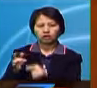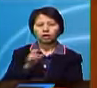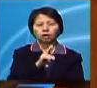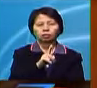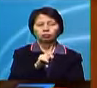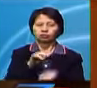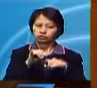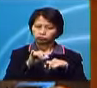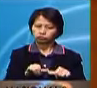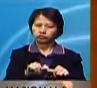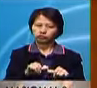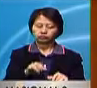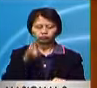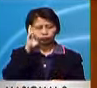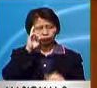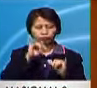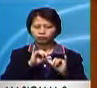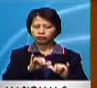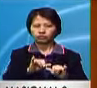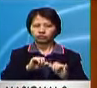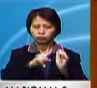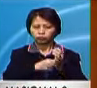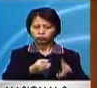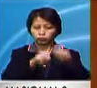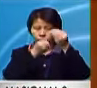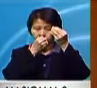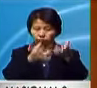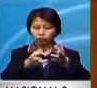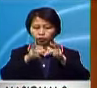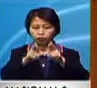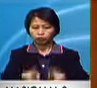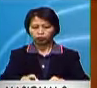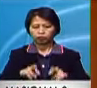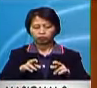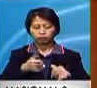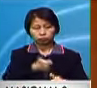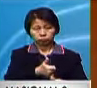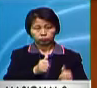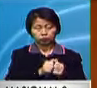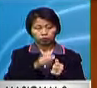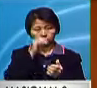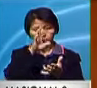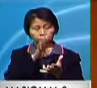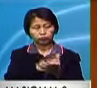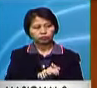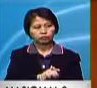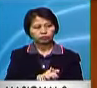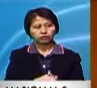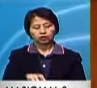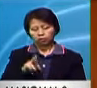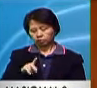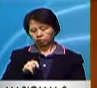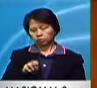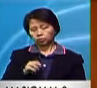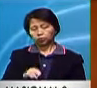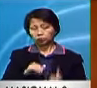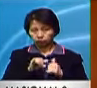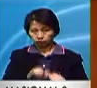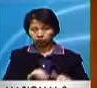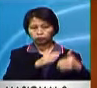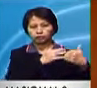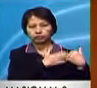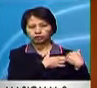RTM terus konsisten sebagai sumber maklumat rakyat yang berwibawa dan dipercayai. RTM terus